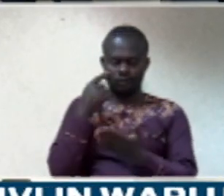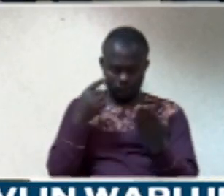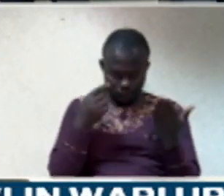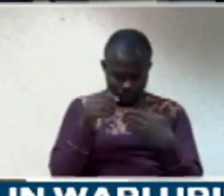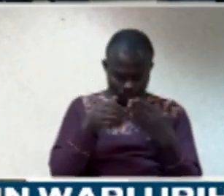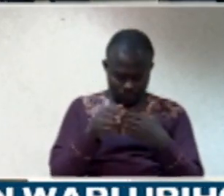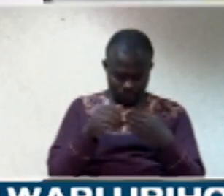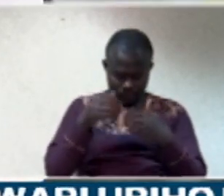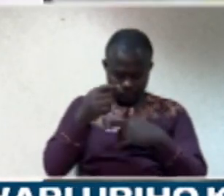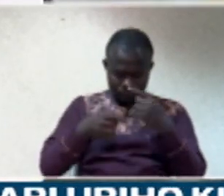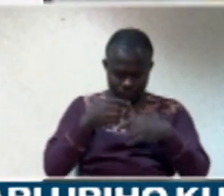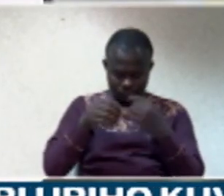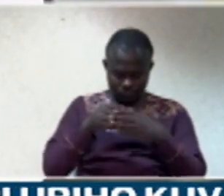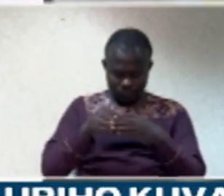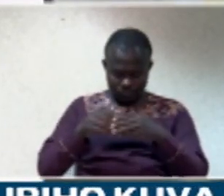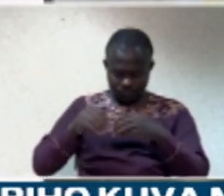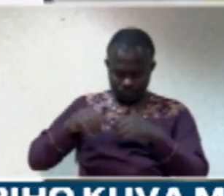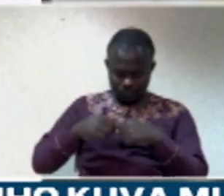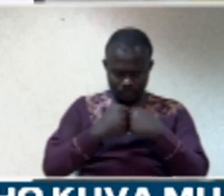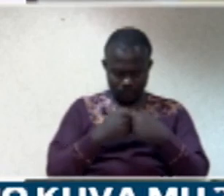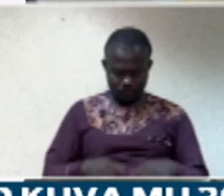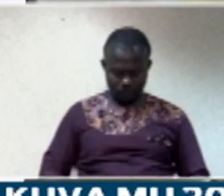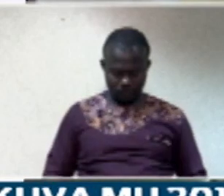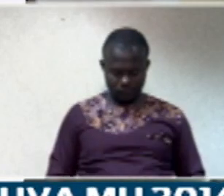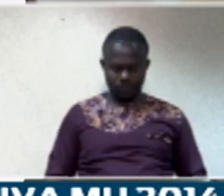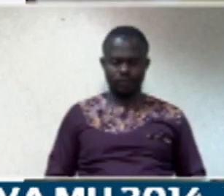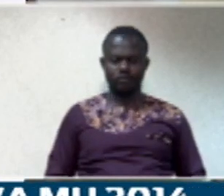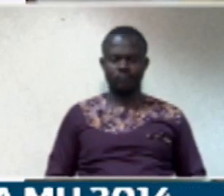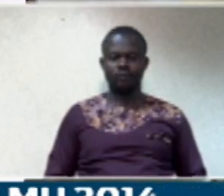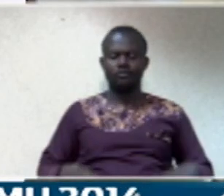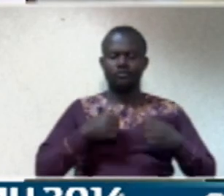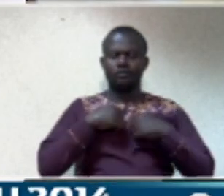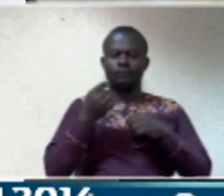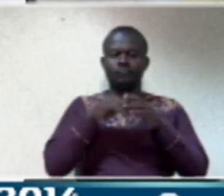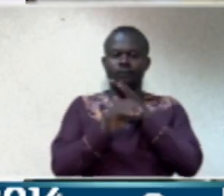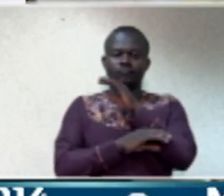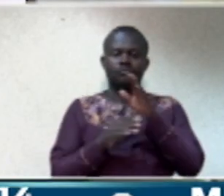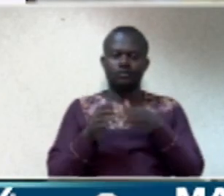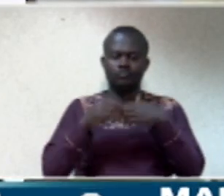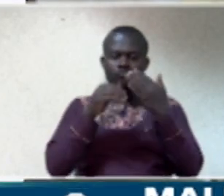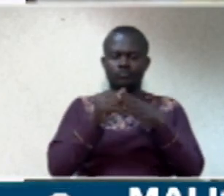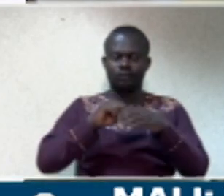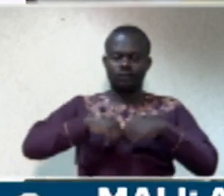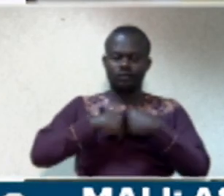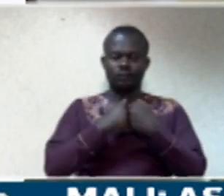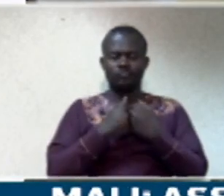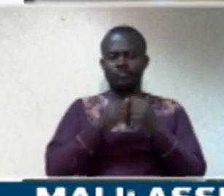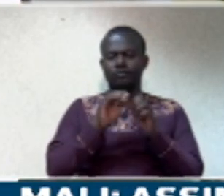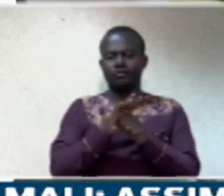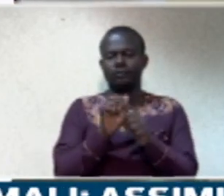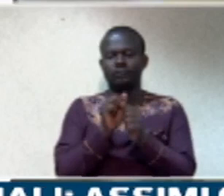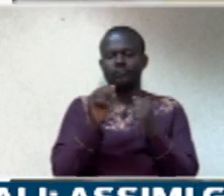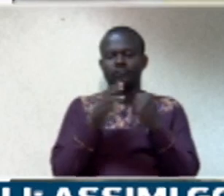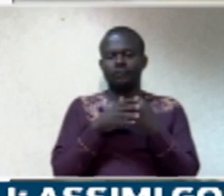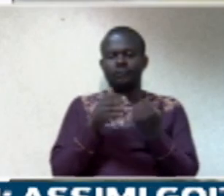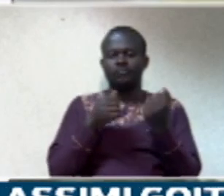neza muri uru rugamba Rwanda is one of the leader on fighting Rwanda ni kimwe mu bihugu biyoboye mu guhangana na COVID-19